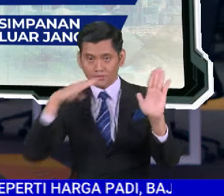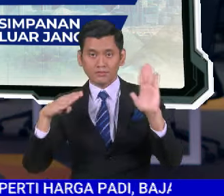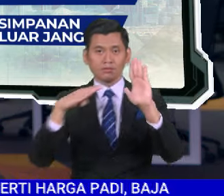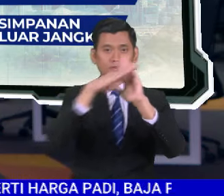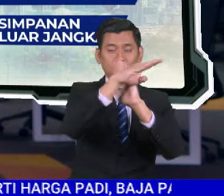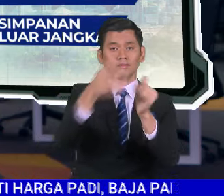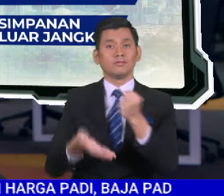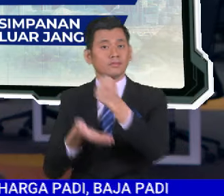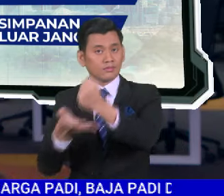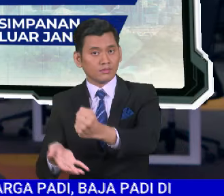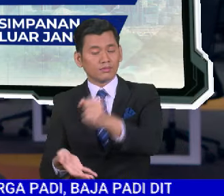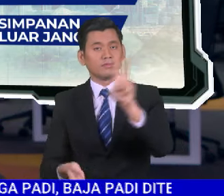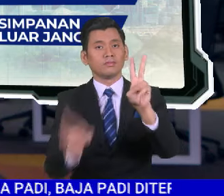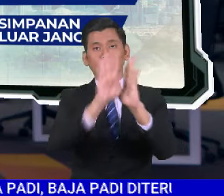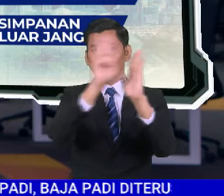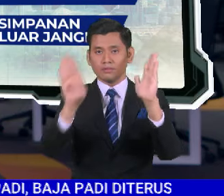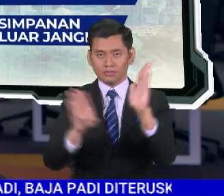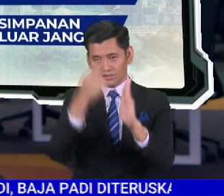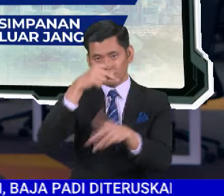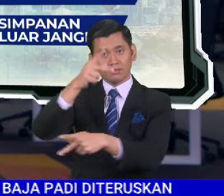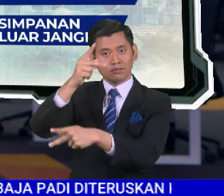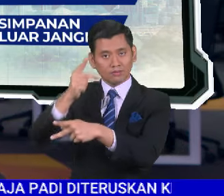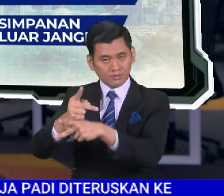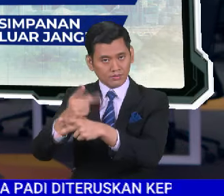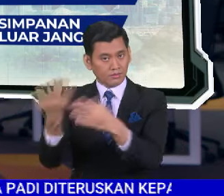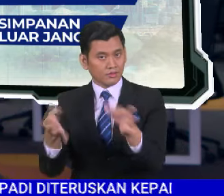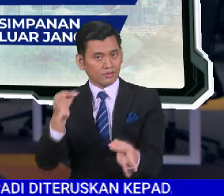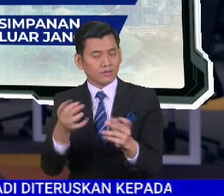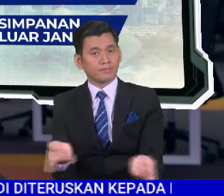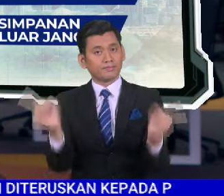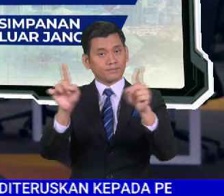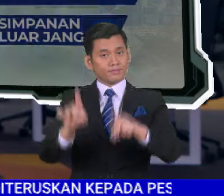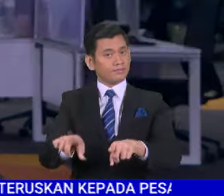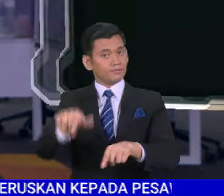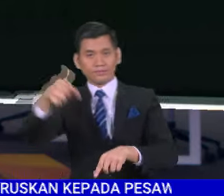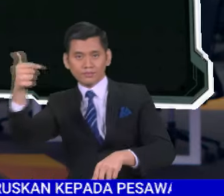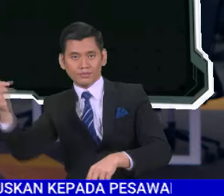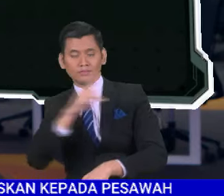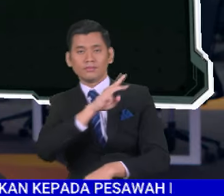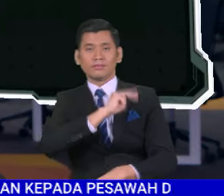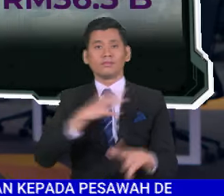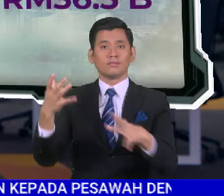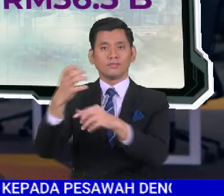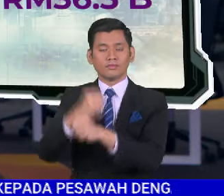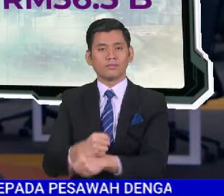dua billion Ringgit lagi simpanan luar jangka Kementerian Pendidikan perolehan 55